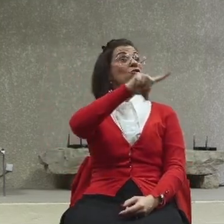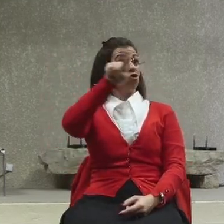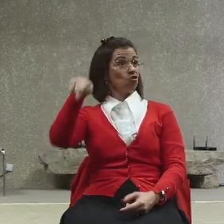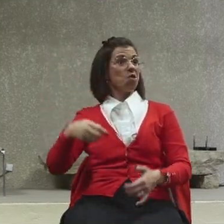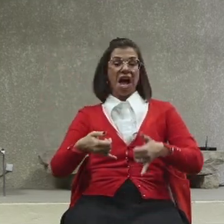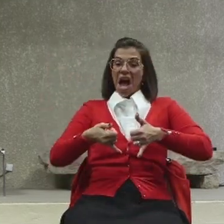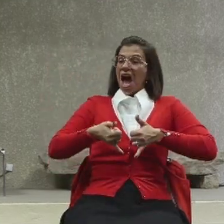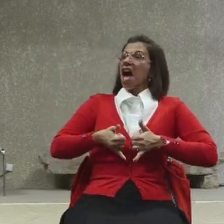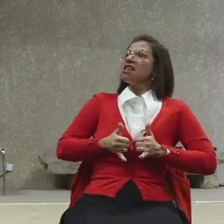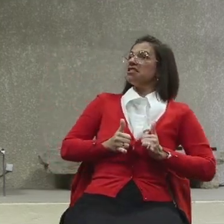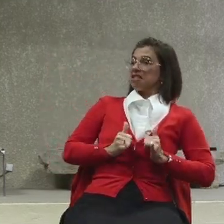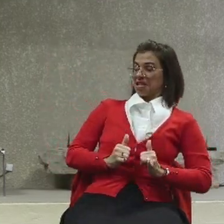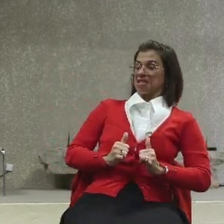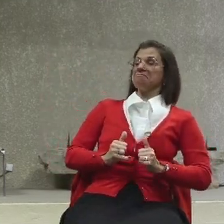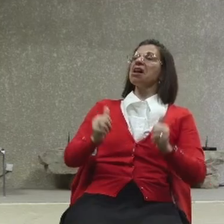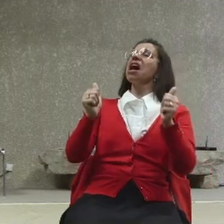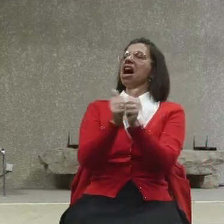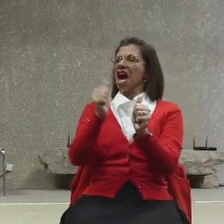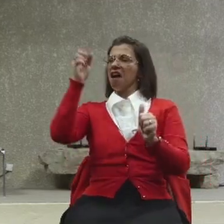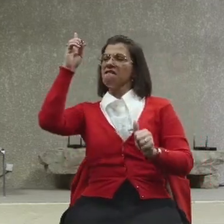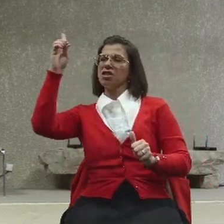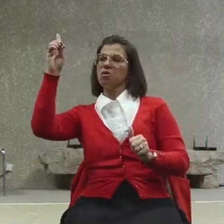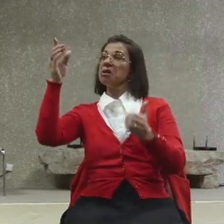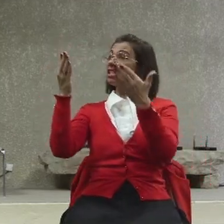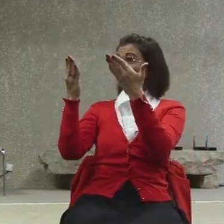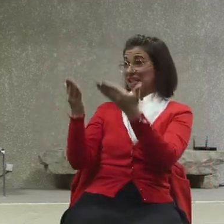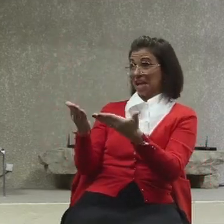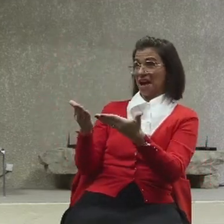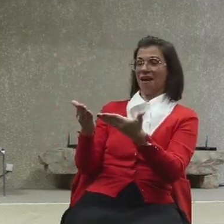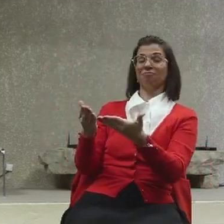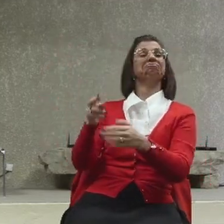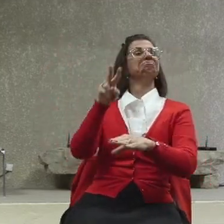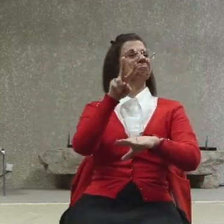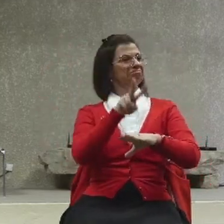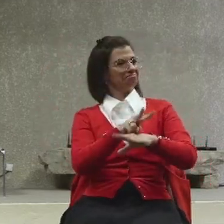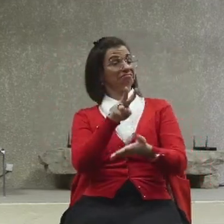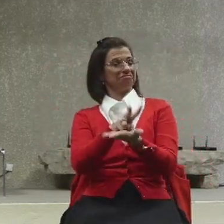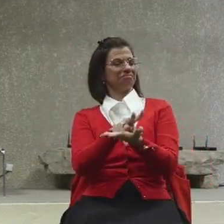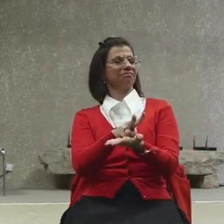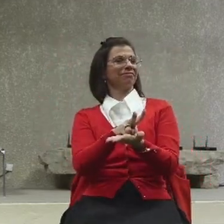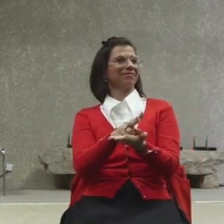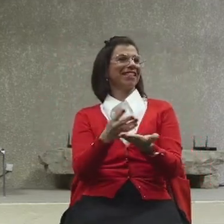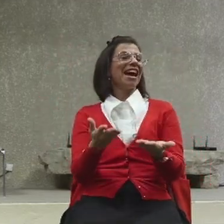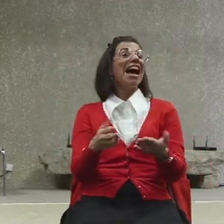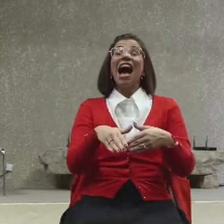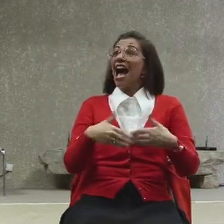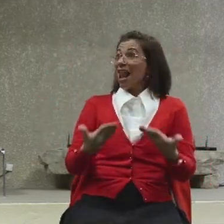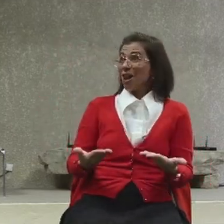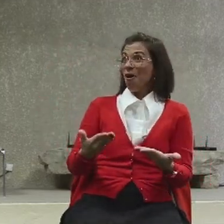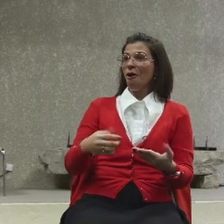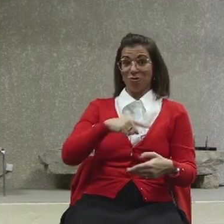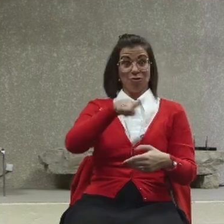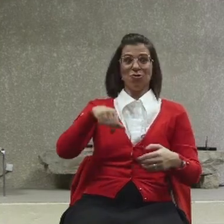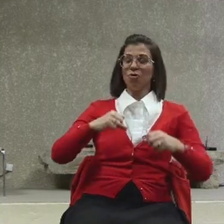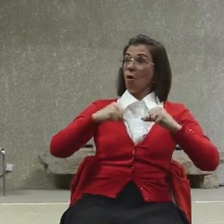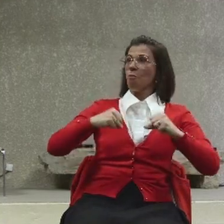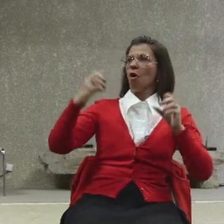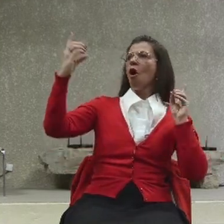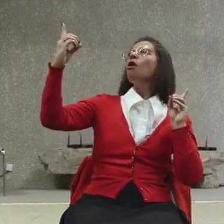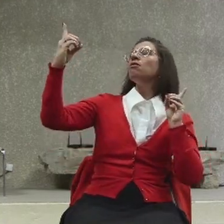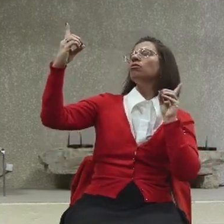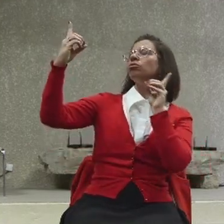a régénéré, qu'il a créé tout neuf. Et il dit, voilà, et c'est